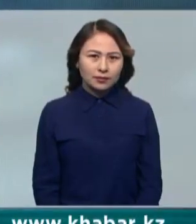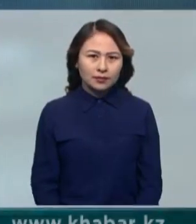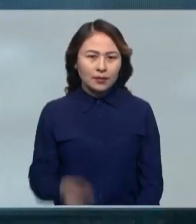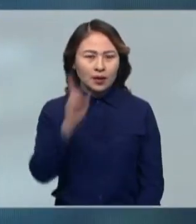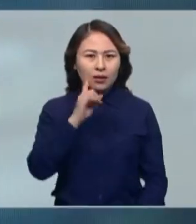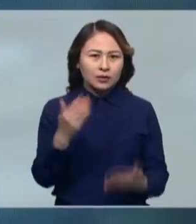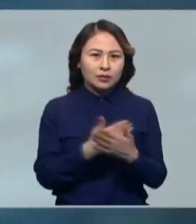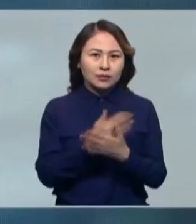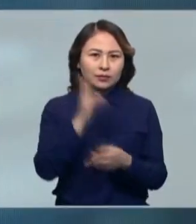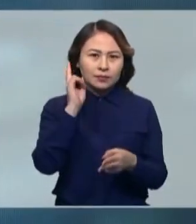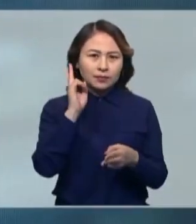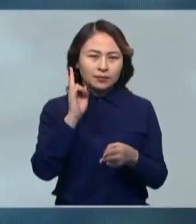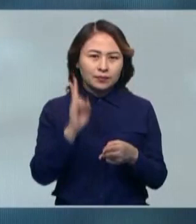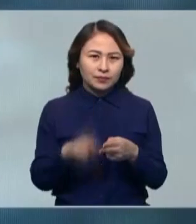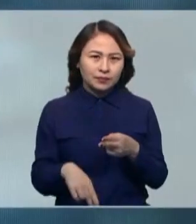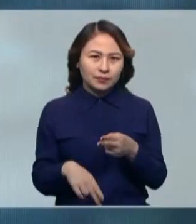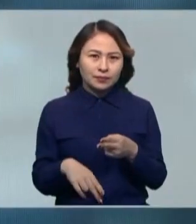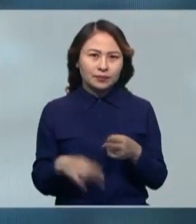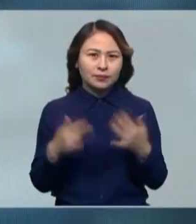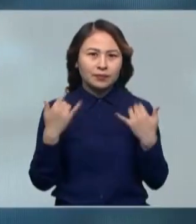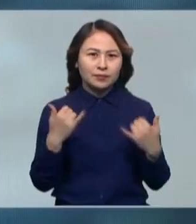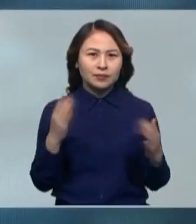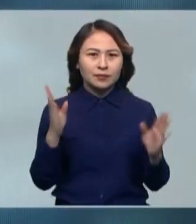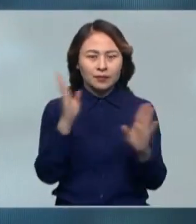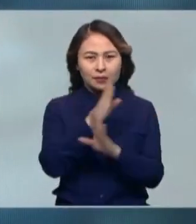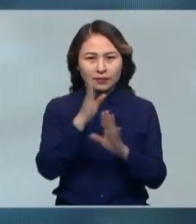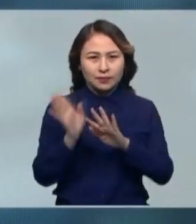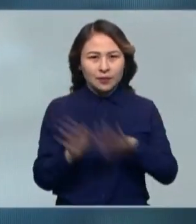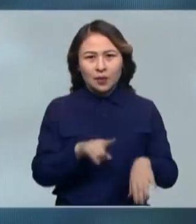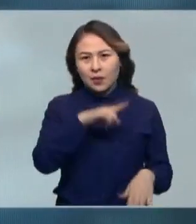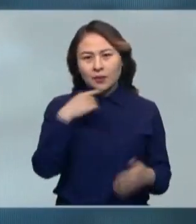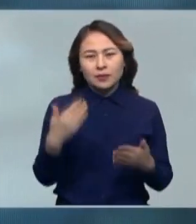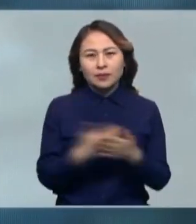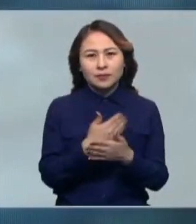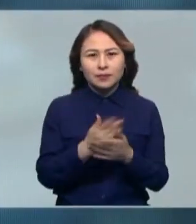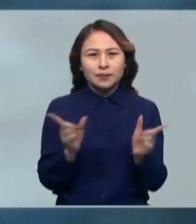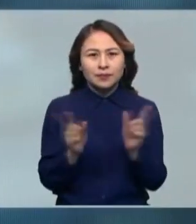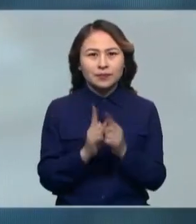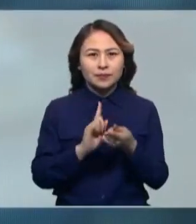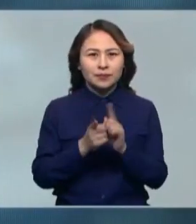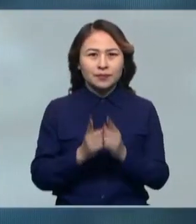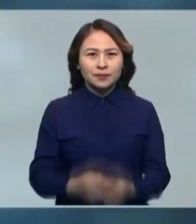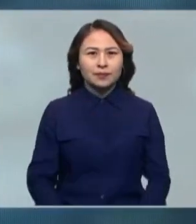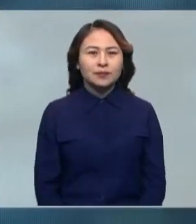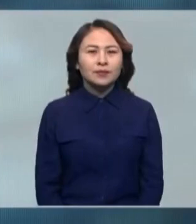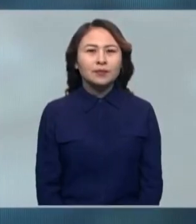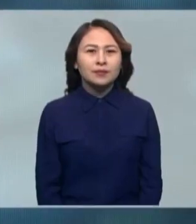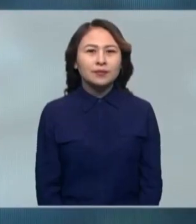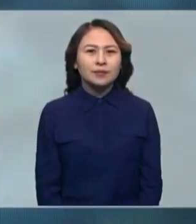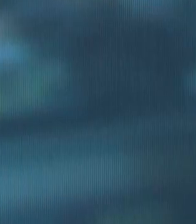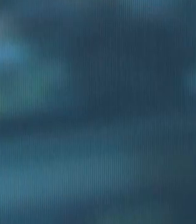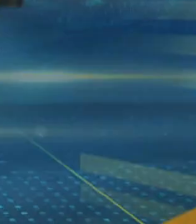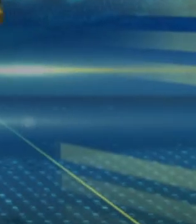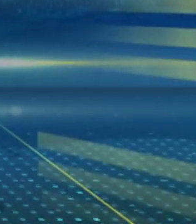Тікелей эфирдегі бастырнаның түскі жаңалықтары осымен тәмәм. Қазір әдеттегідей ауа райы болжамы. Келесі кездескенше аман сау болыңыздар.